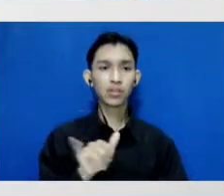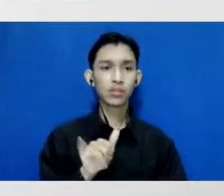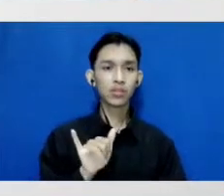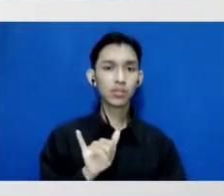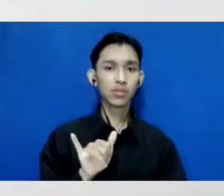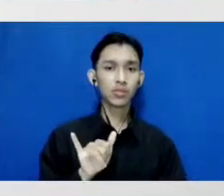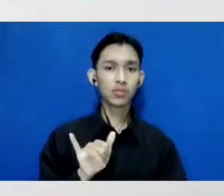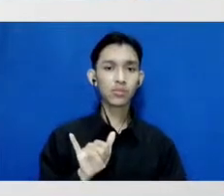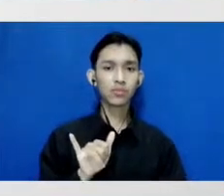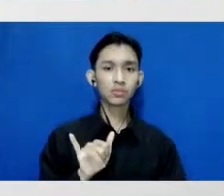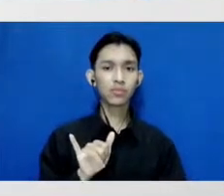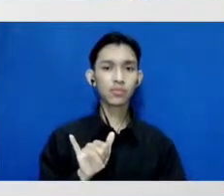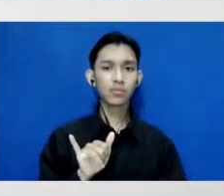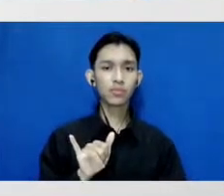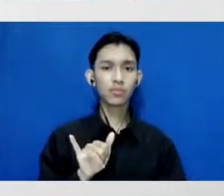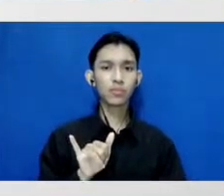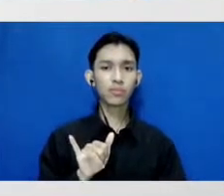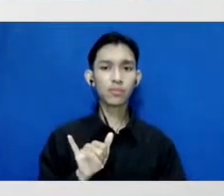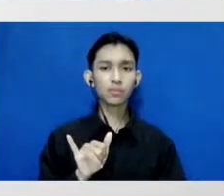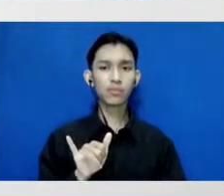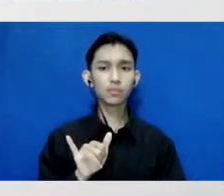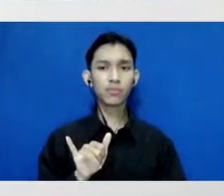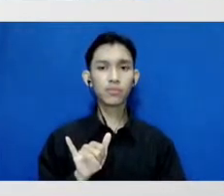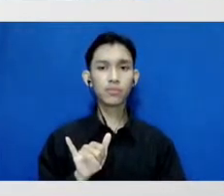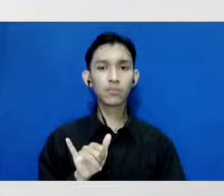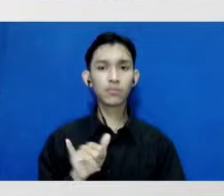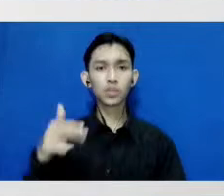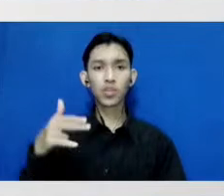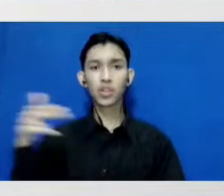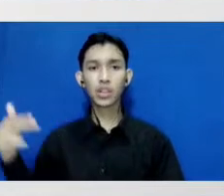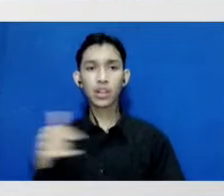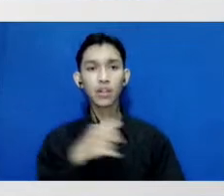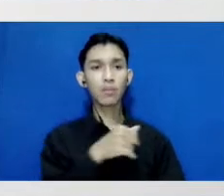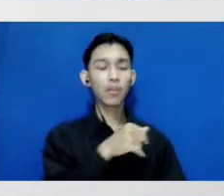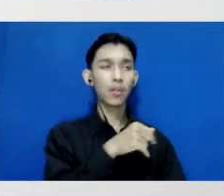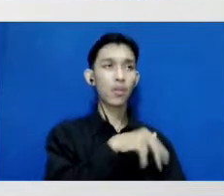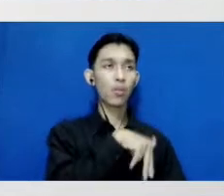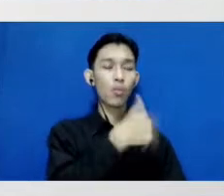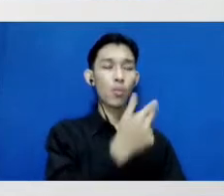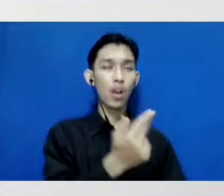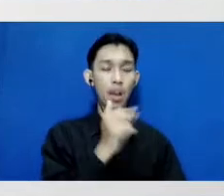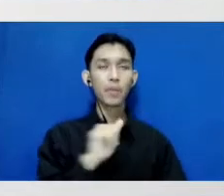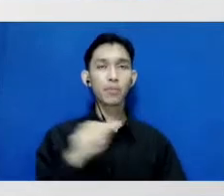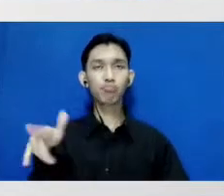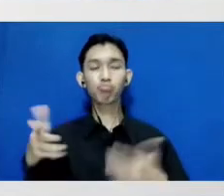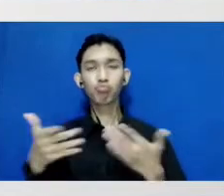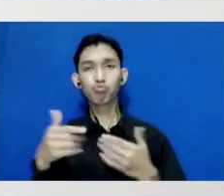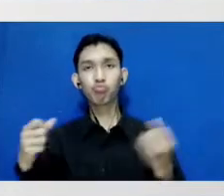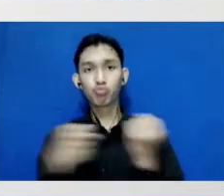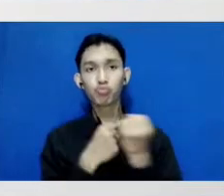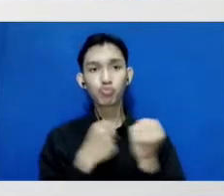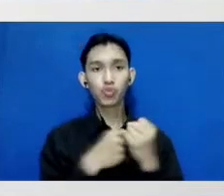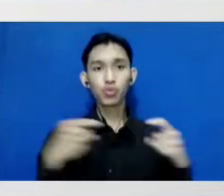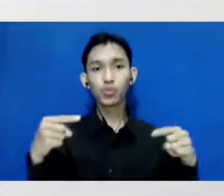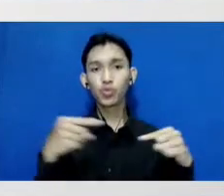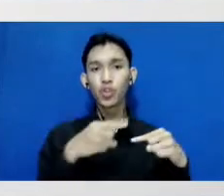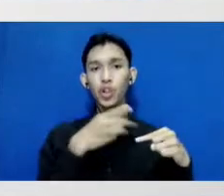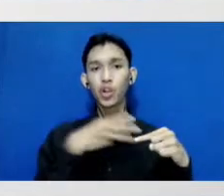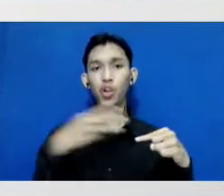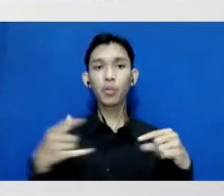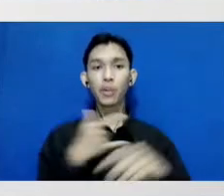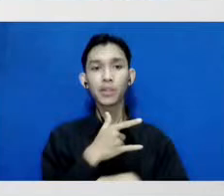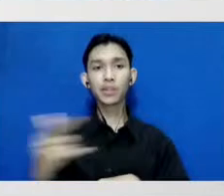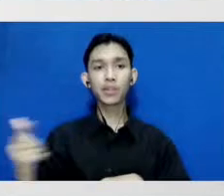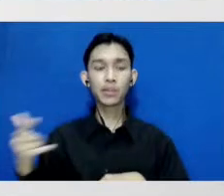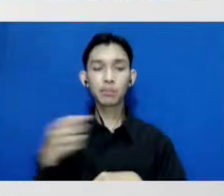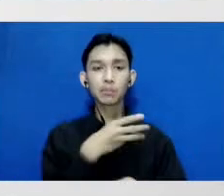data protection di EU dan Indonesia pada akhirnya akan mendorong hubungan ekonomi yang lebih intensif antara EU dan Indonesia, dan juga ini